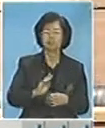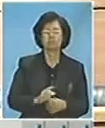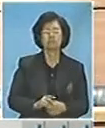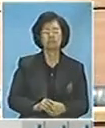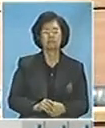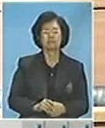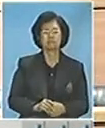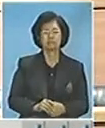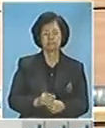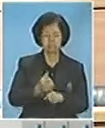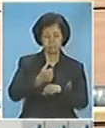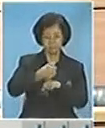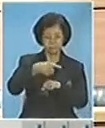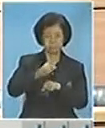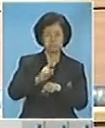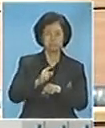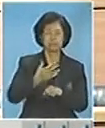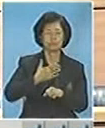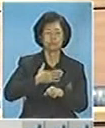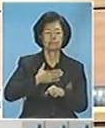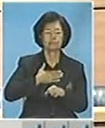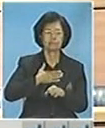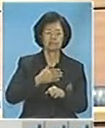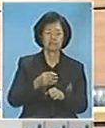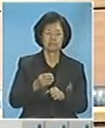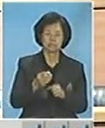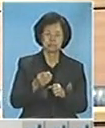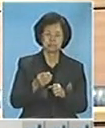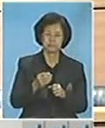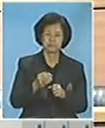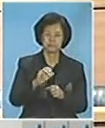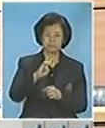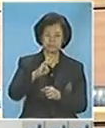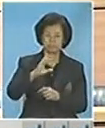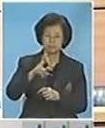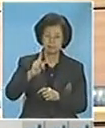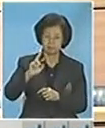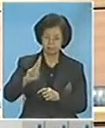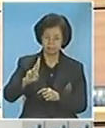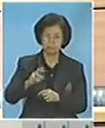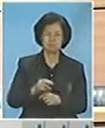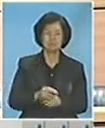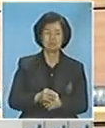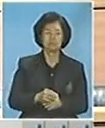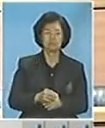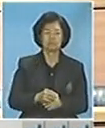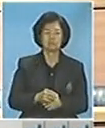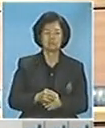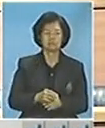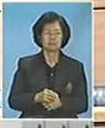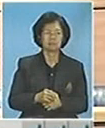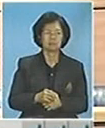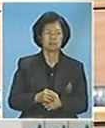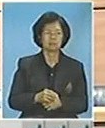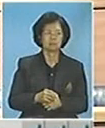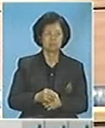ท่านประธานที่เคารพผมวัชระเพชรทองสมาชิกสภาผู้แทนราษฎร8บัญชีรายชื่อพรรคประชาธิปัตย์